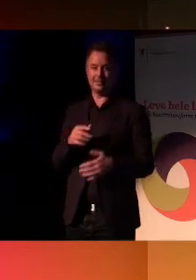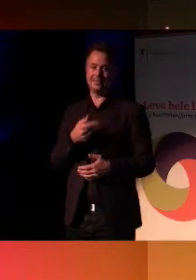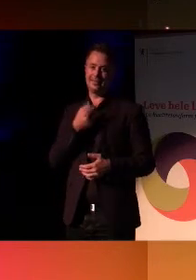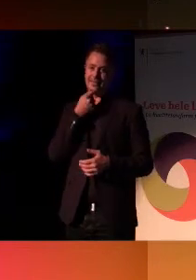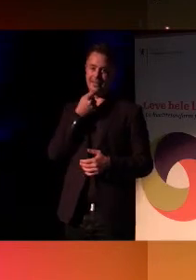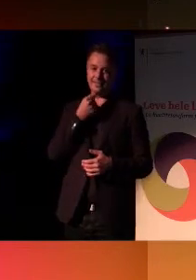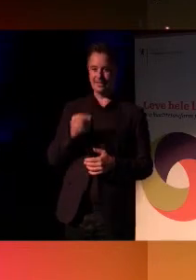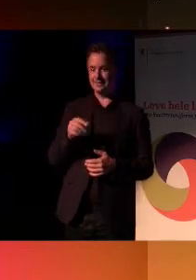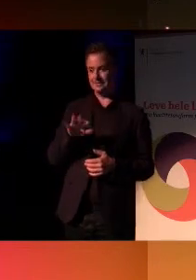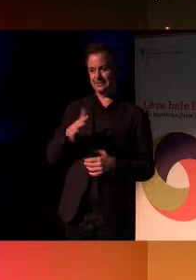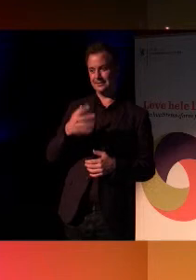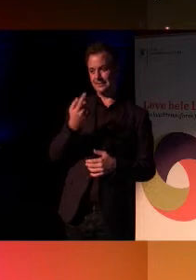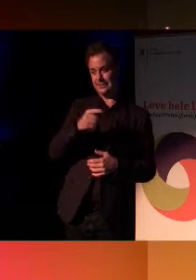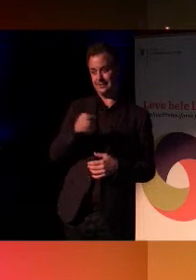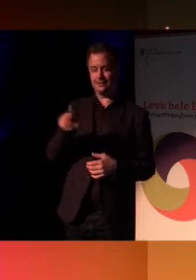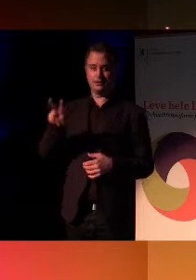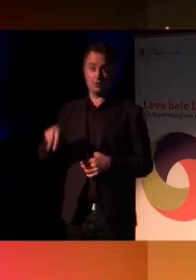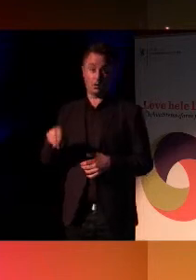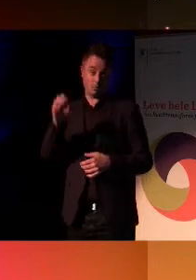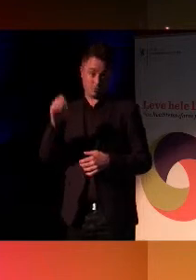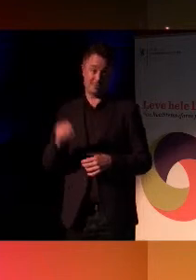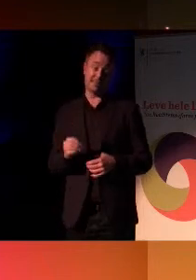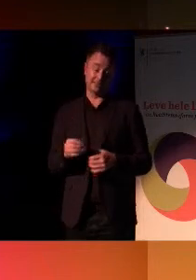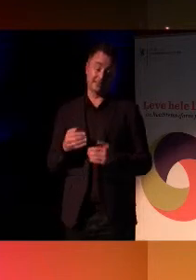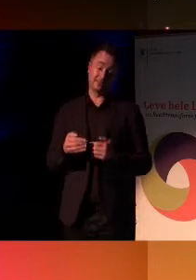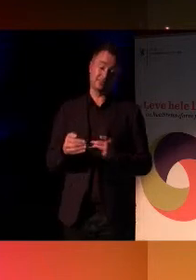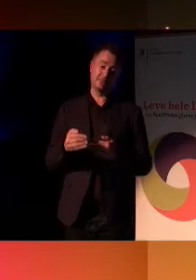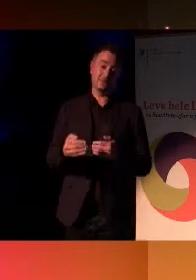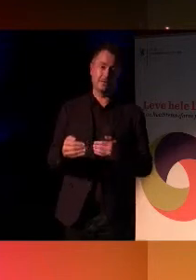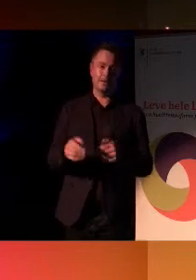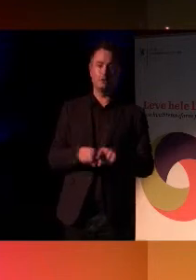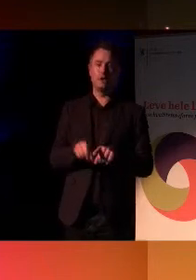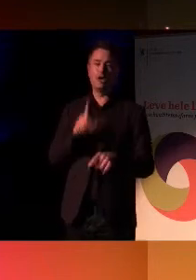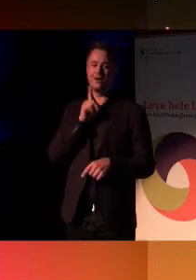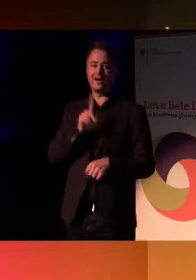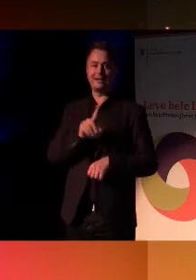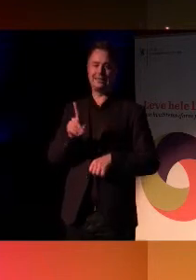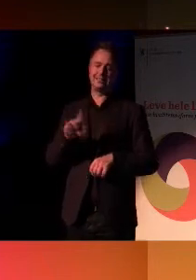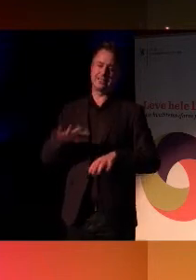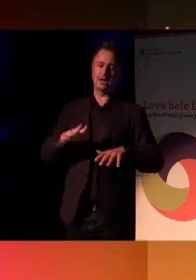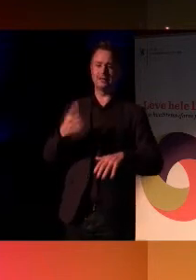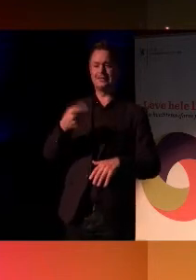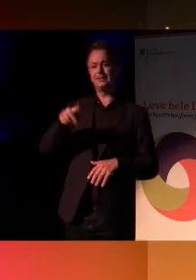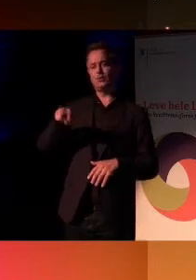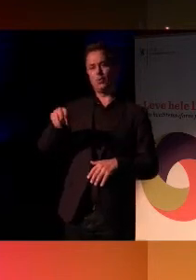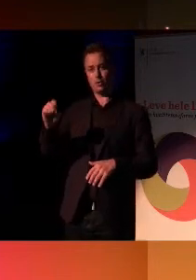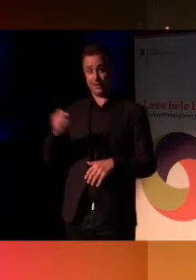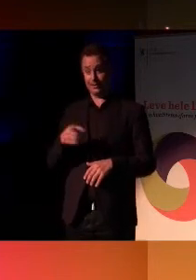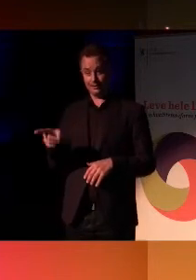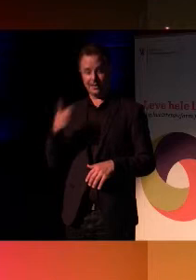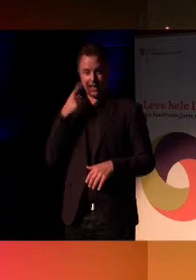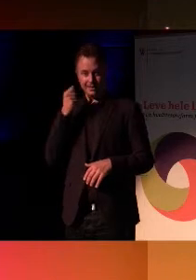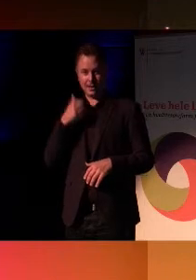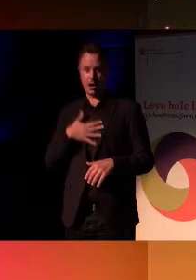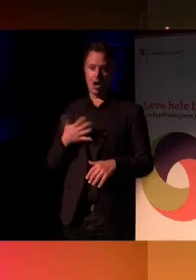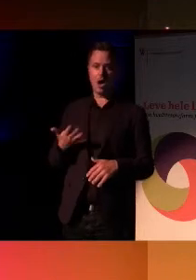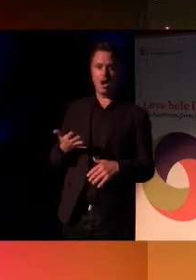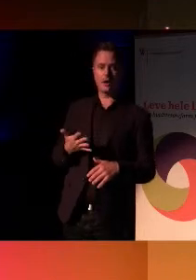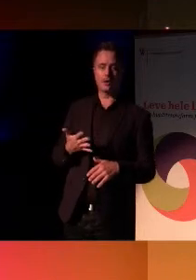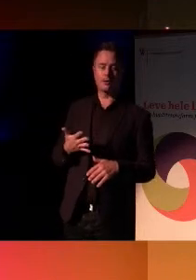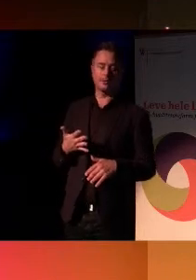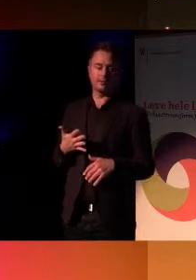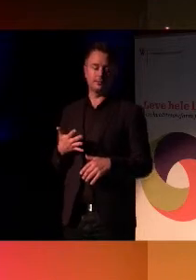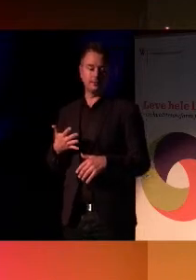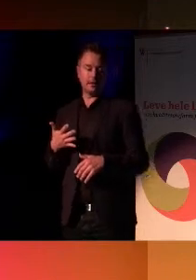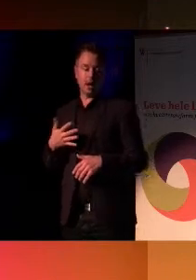på 10-12% til enhver tid. Det betyr at til enhver tid så har 10-12% av eldre en angstlidelse, og 5%